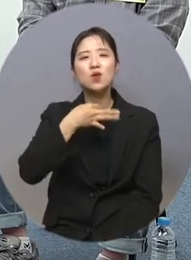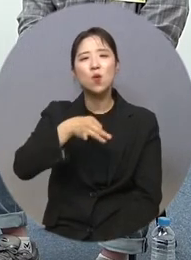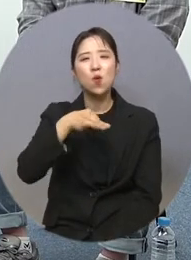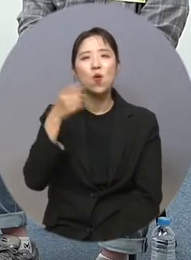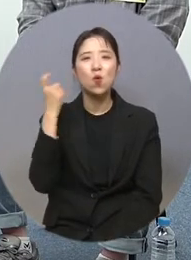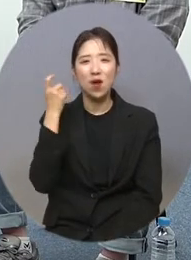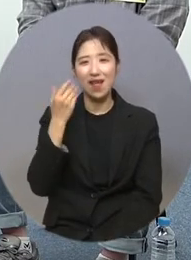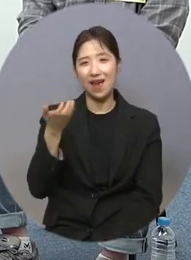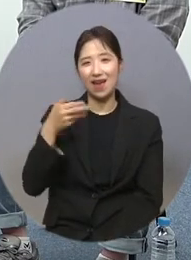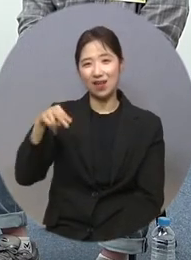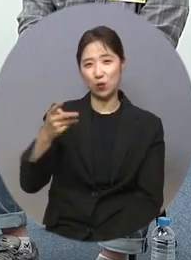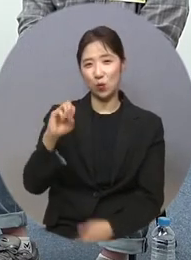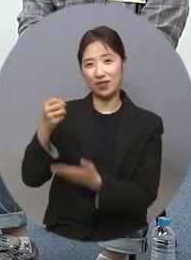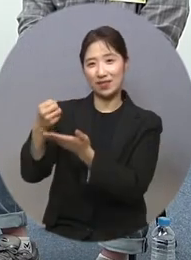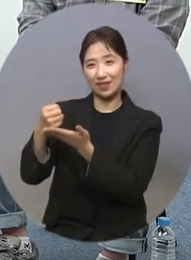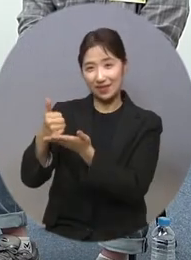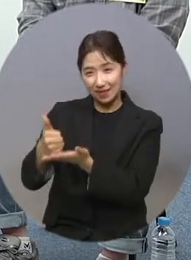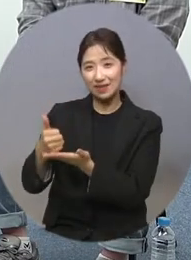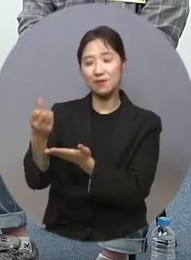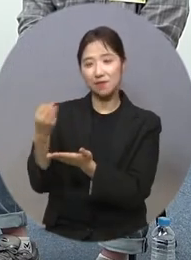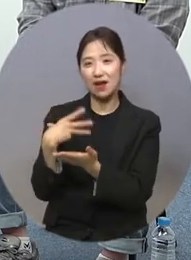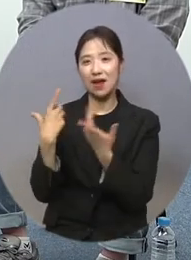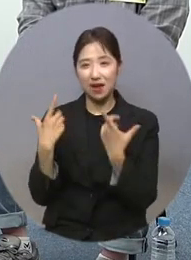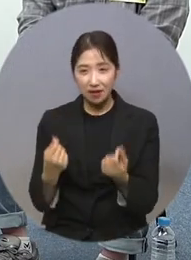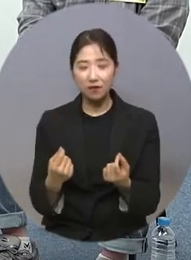그런 아까 우리 송지우님도 말씀 주셨지만